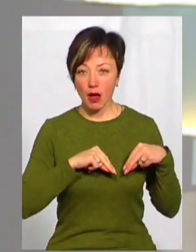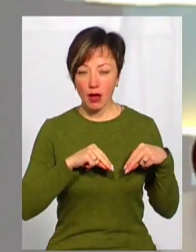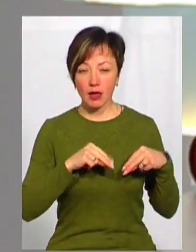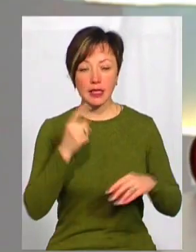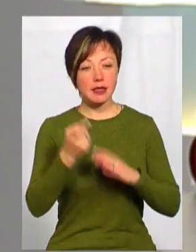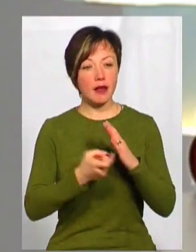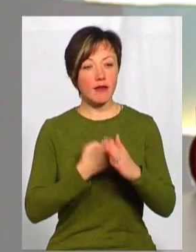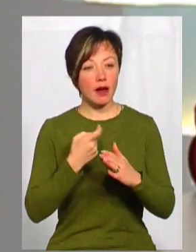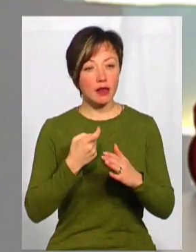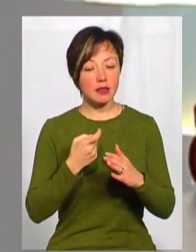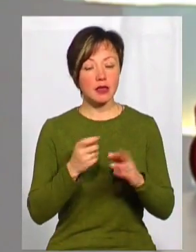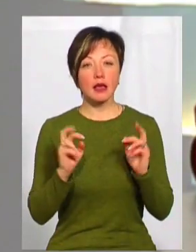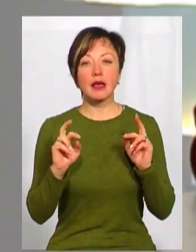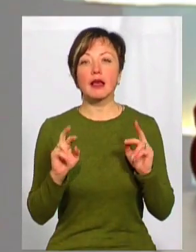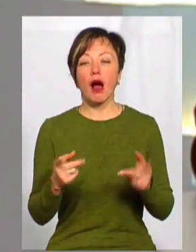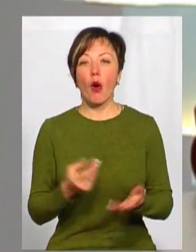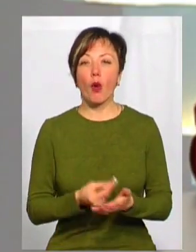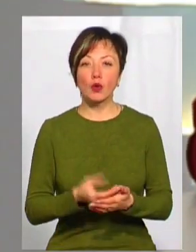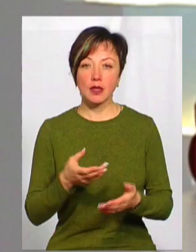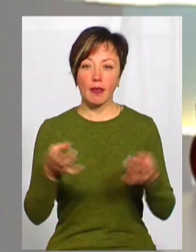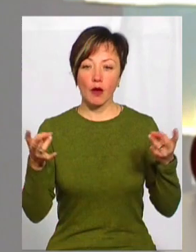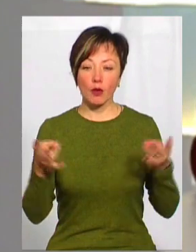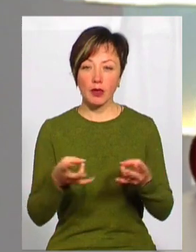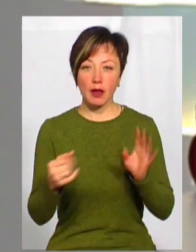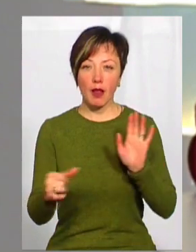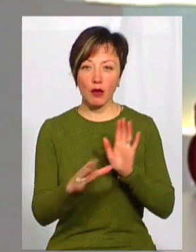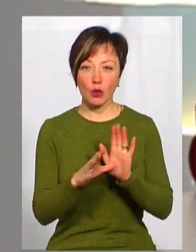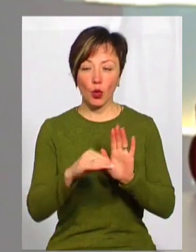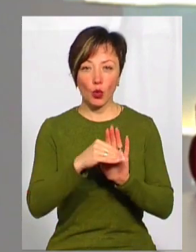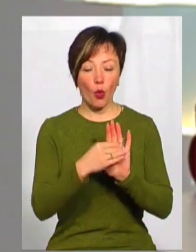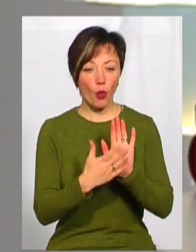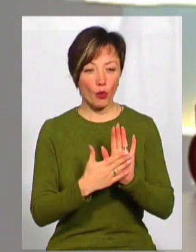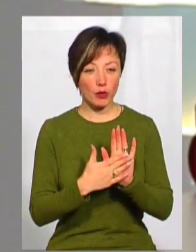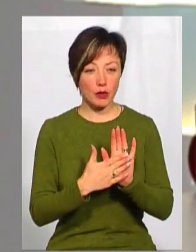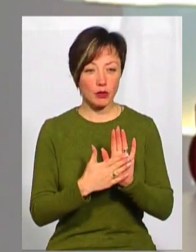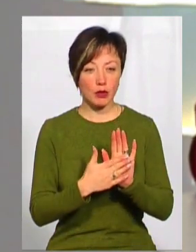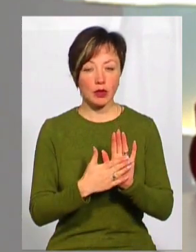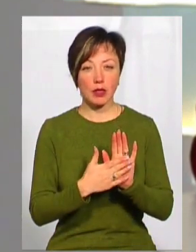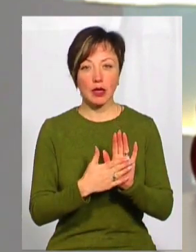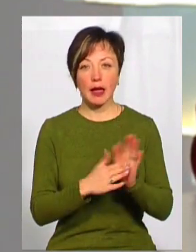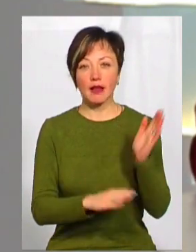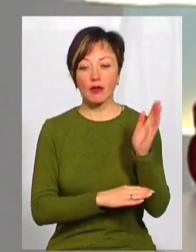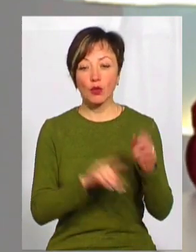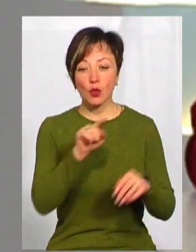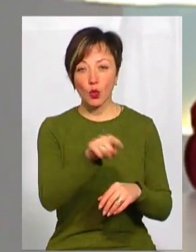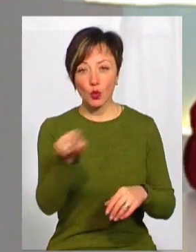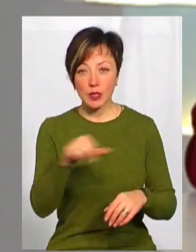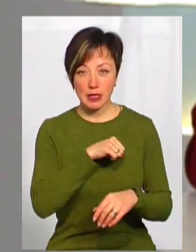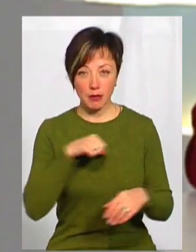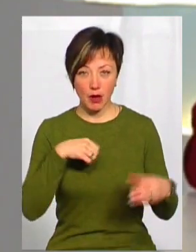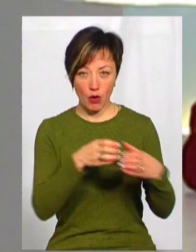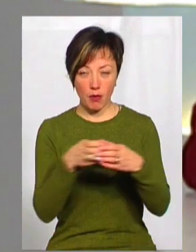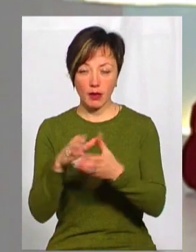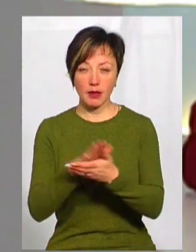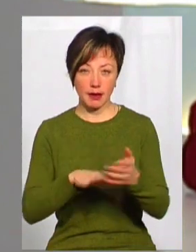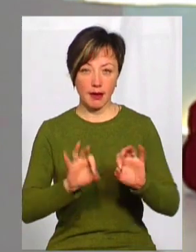Шпулак дізнавалася, як оцінюють необхідність електронного обліку деревини у самих громадах. Про це у